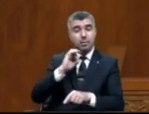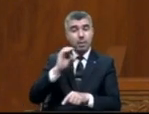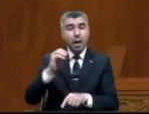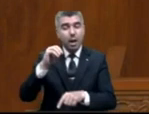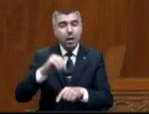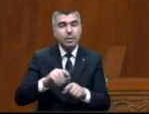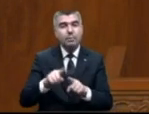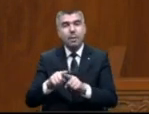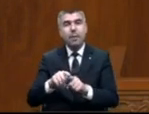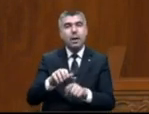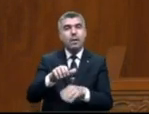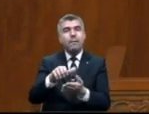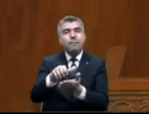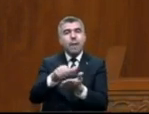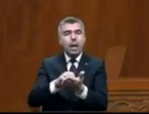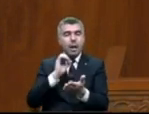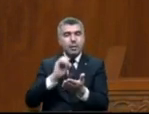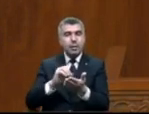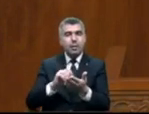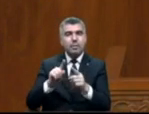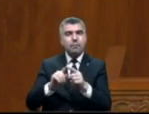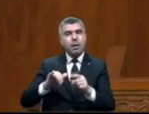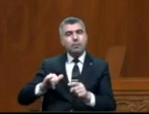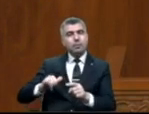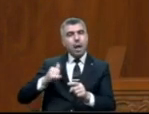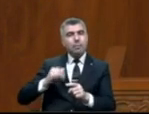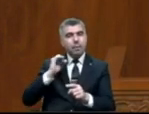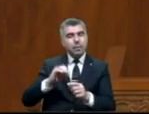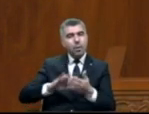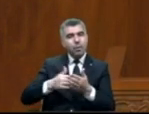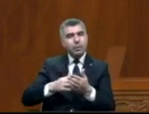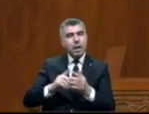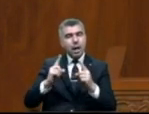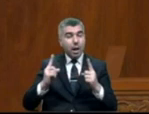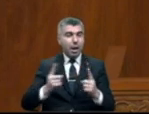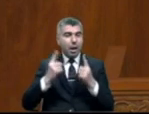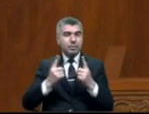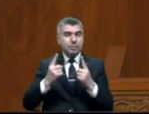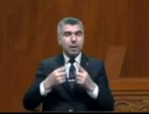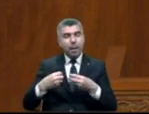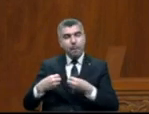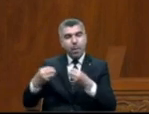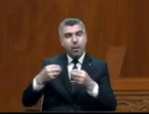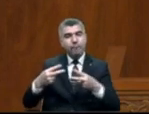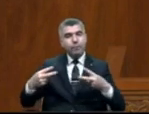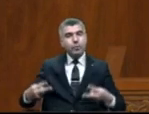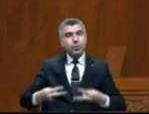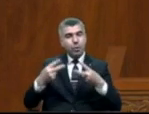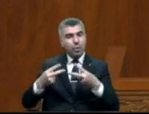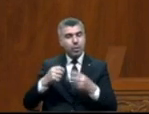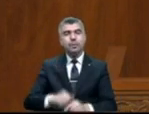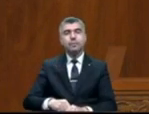الفلاحي عبر تشجيع الاستثمار وإدماج الشباب، تأمين التمويل العادي للسوق الوطنية